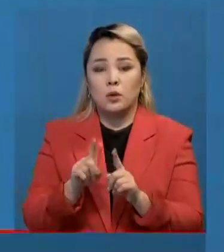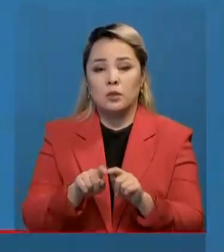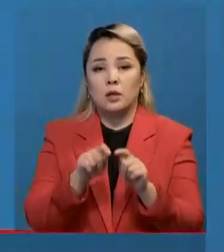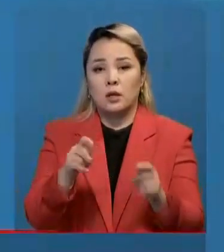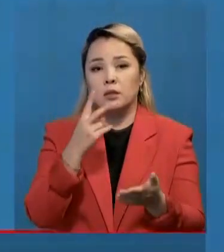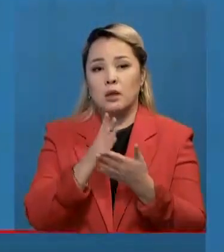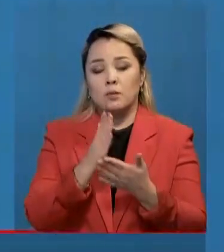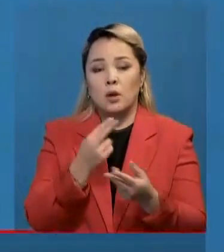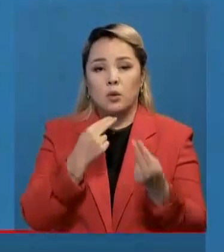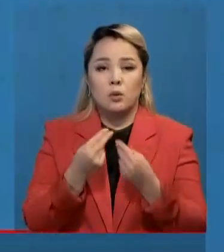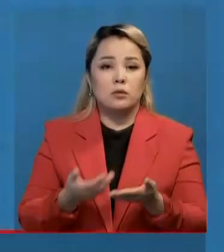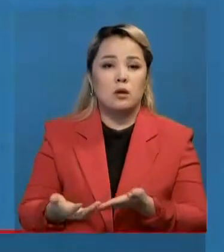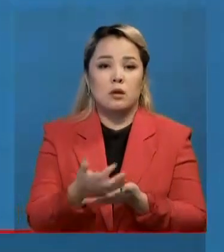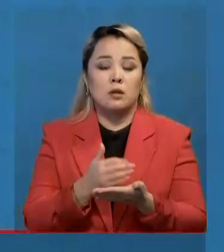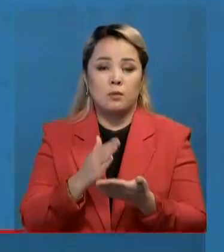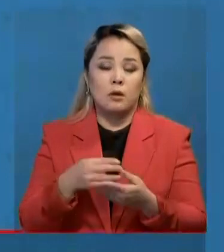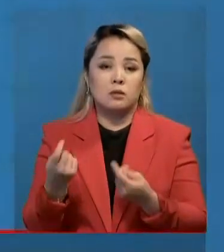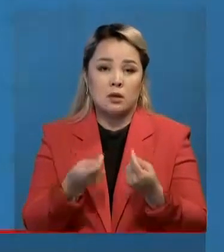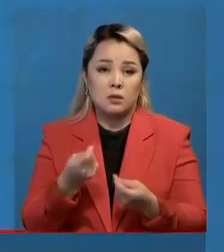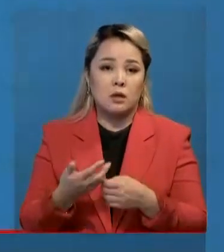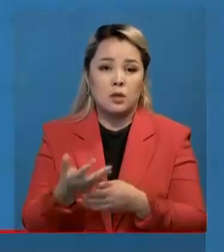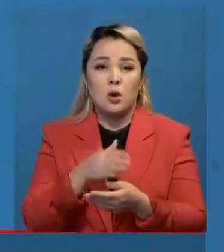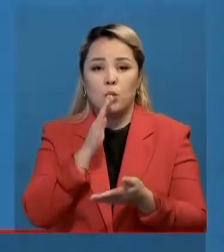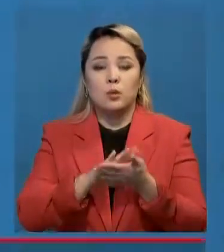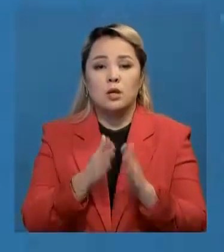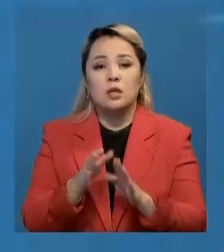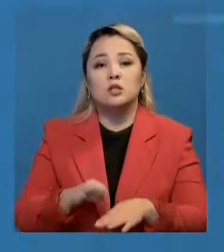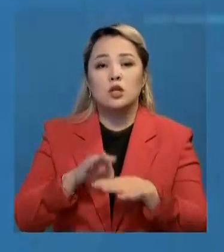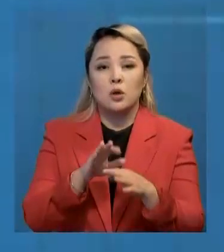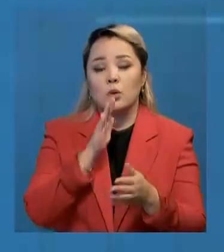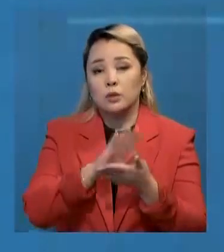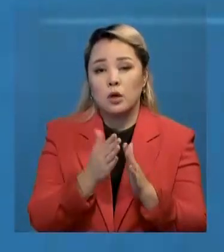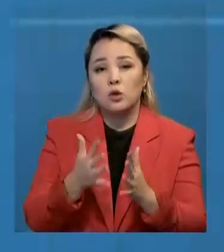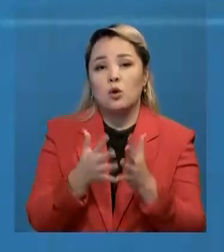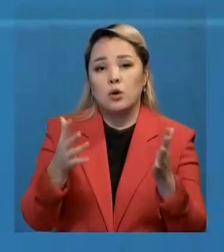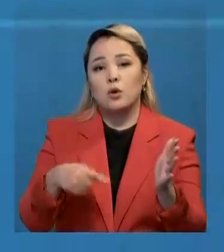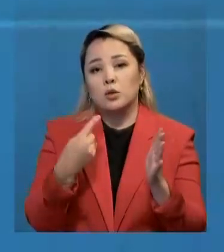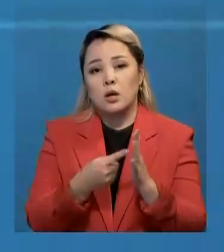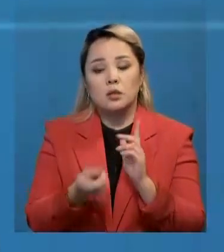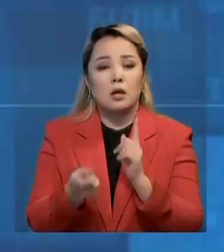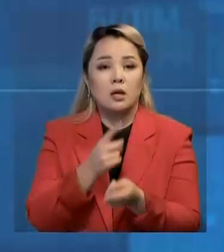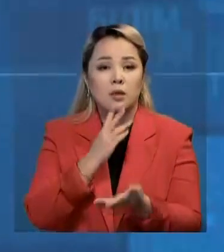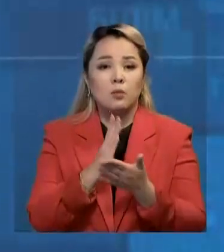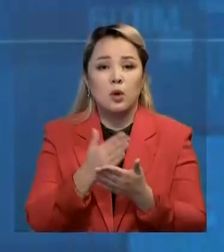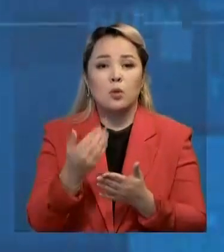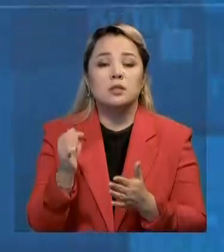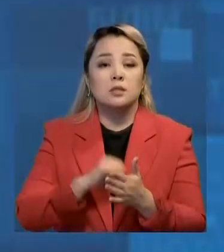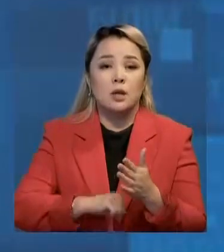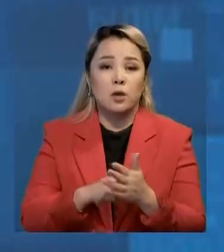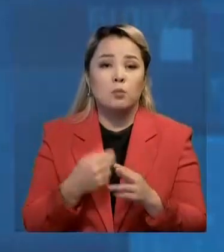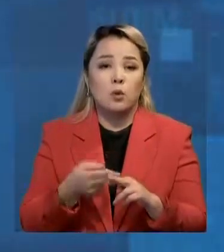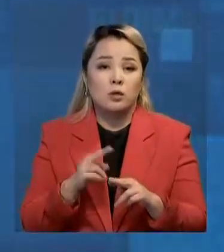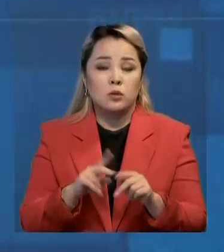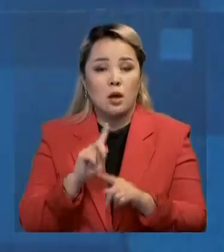туындайды. Яғни, астық ору кезінде отынның шаруаларға уақытылы жеткізілу үлкен мәселеге айналып барады. Оның себебі